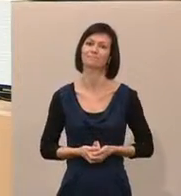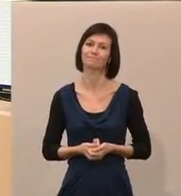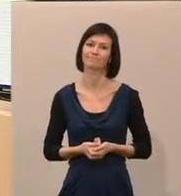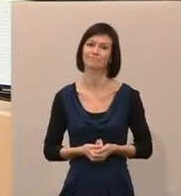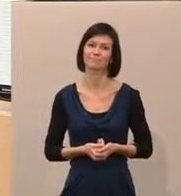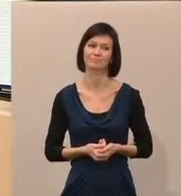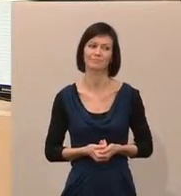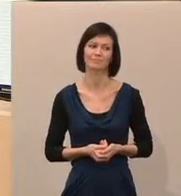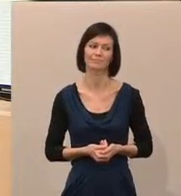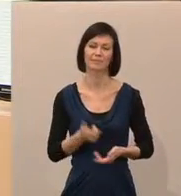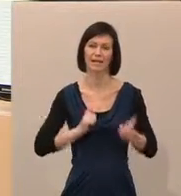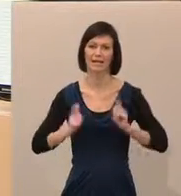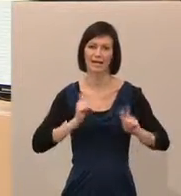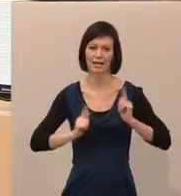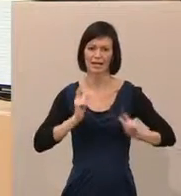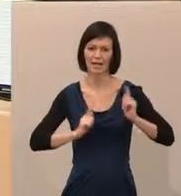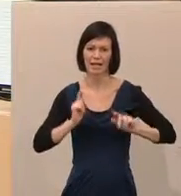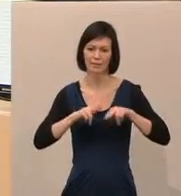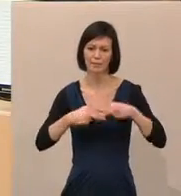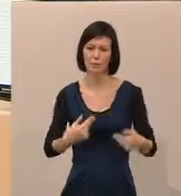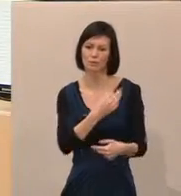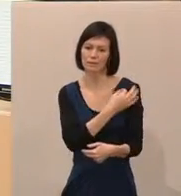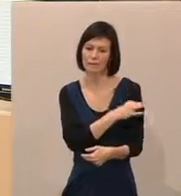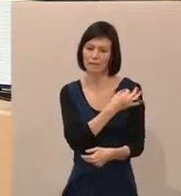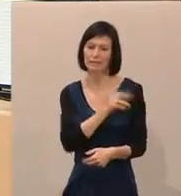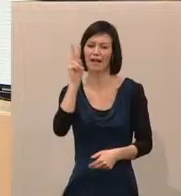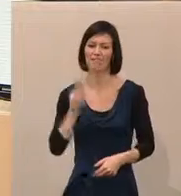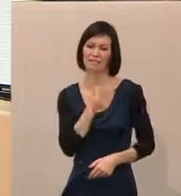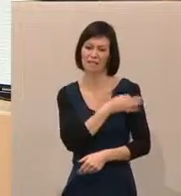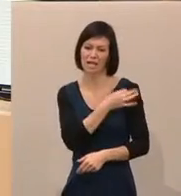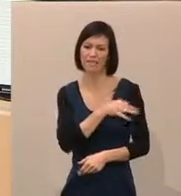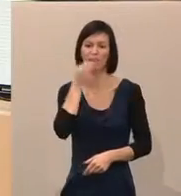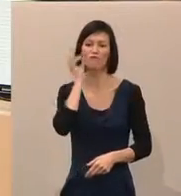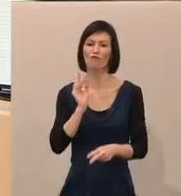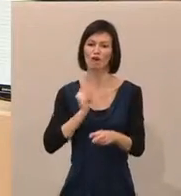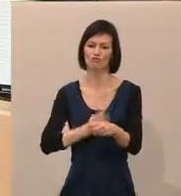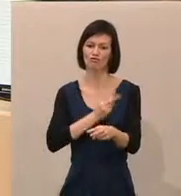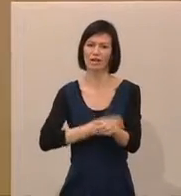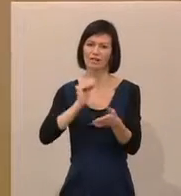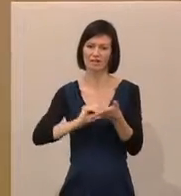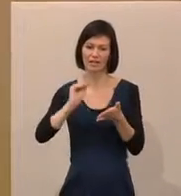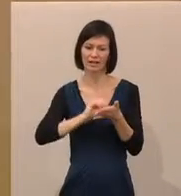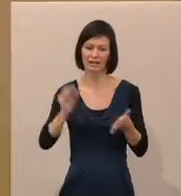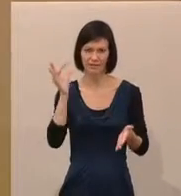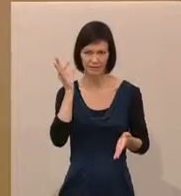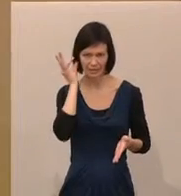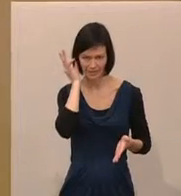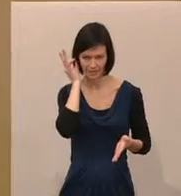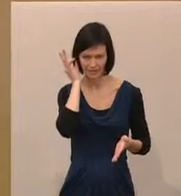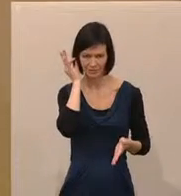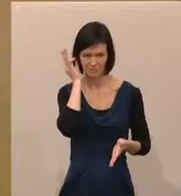Leider haben Bundeskanzler, der Vizekanzler und die Frau Staatssekretärin, die sich ja sehr in